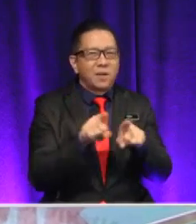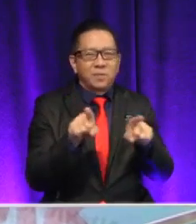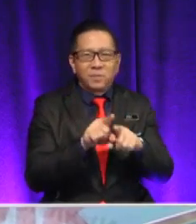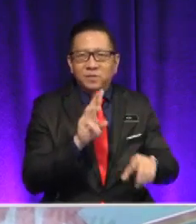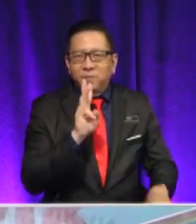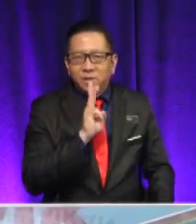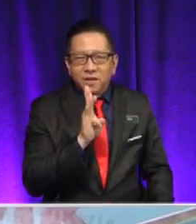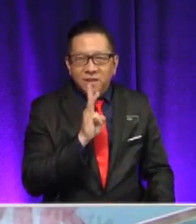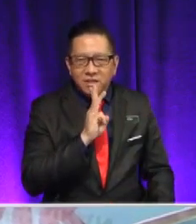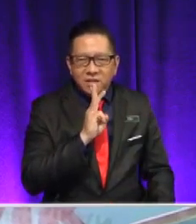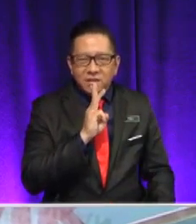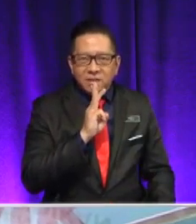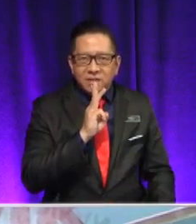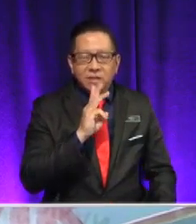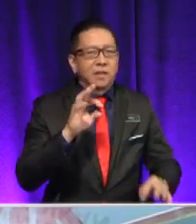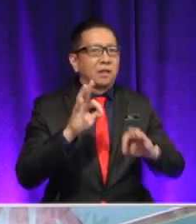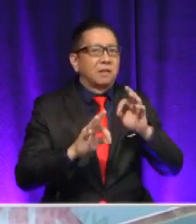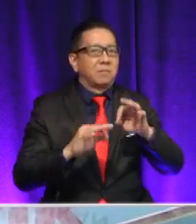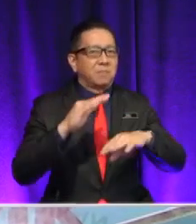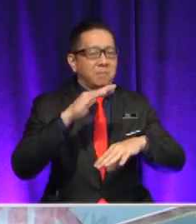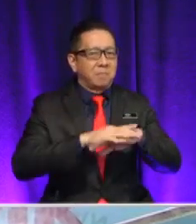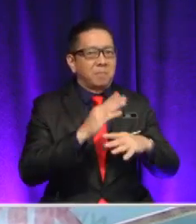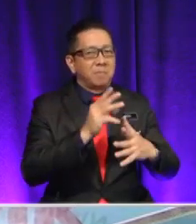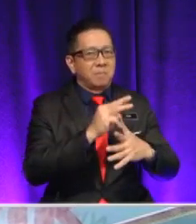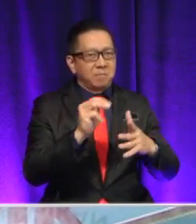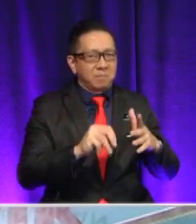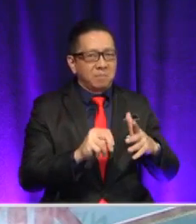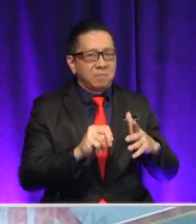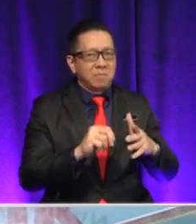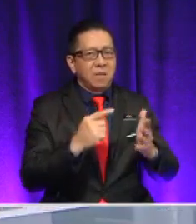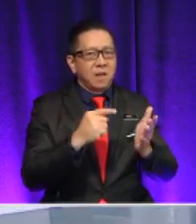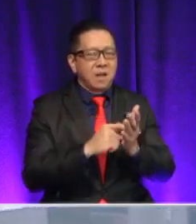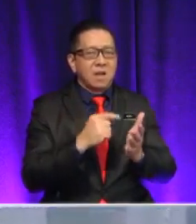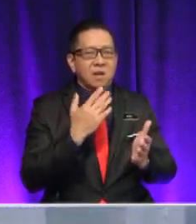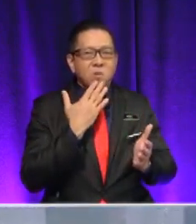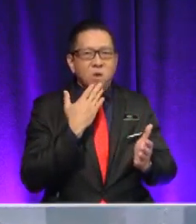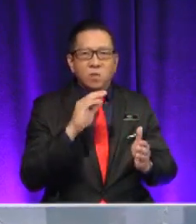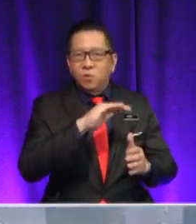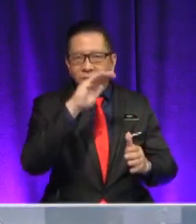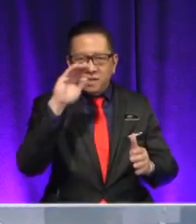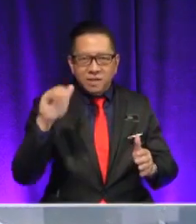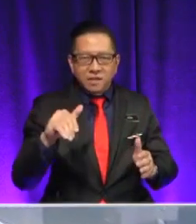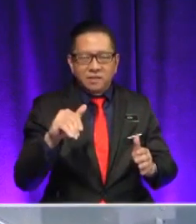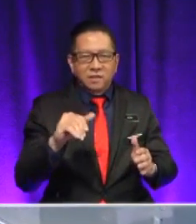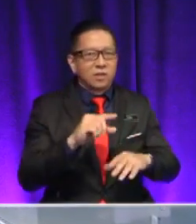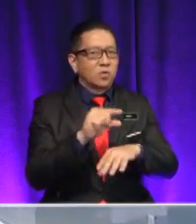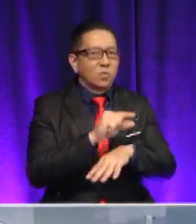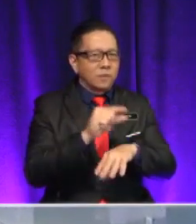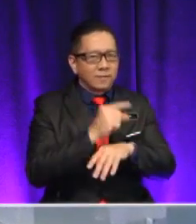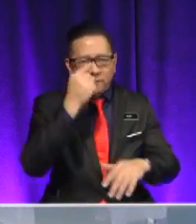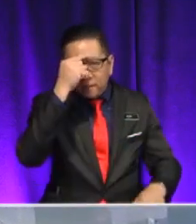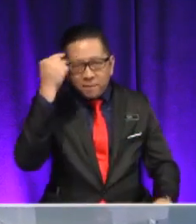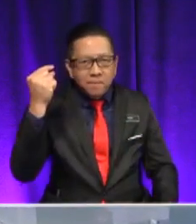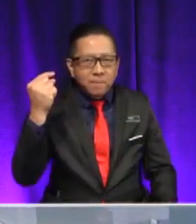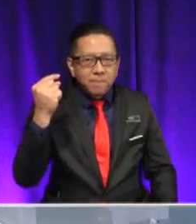Oke Kak bagian sini kita akan guna nampak dekat sini ya kayak gitu warna putih kita gangguin ke warna hitam Oke